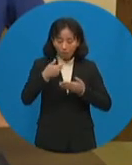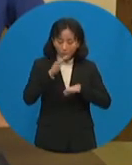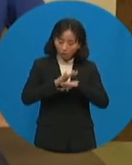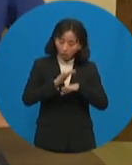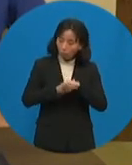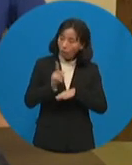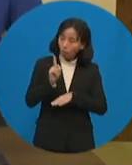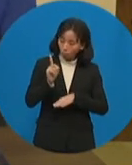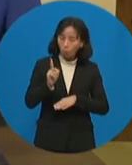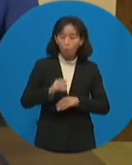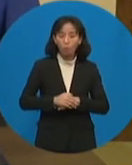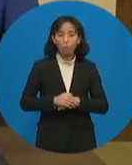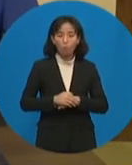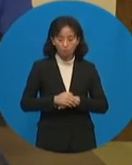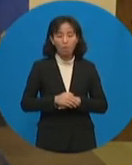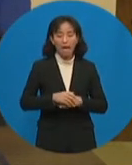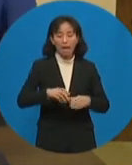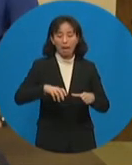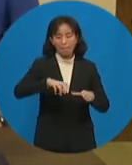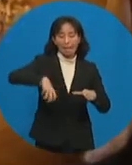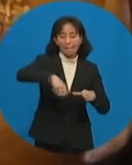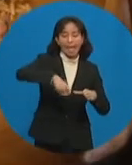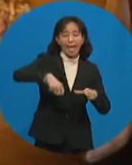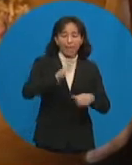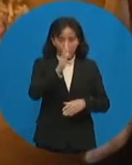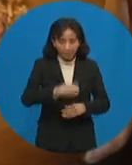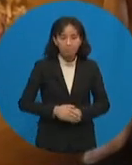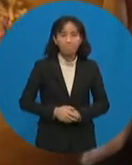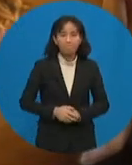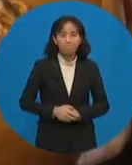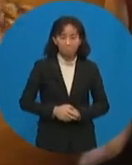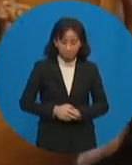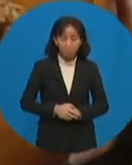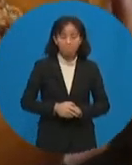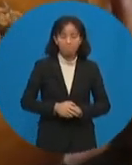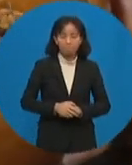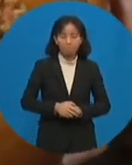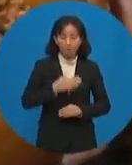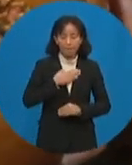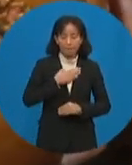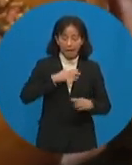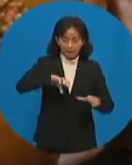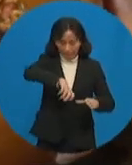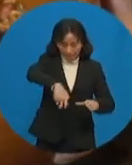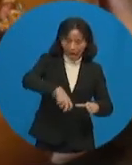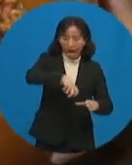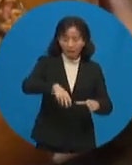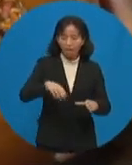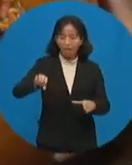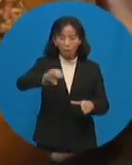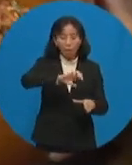りしますか？ それはもうガッと混ぜて。 ガッと混ぜる、これしっかり混ぜた方が美味しいですよね。 そうですね、ドレッシ